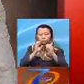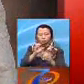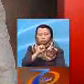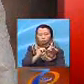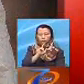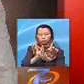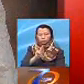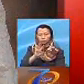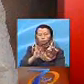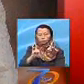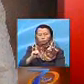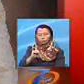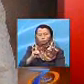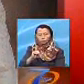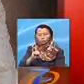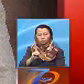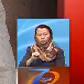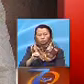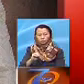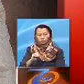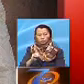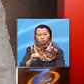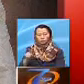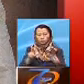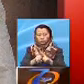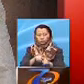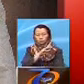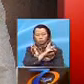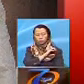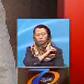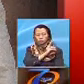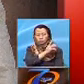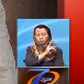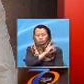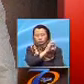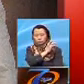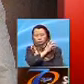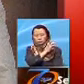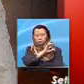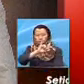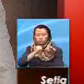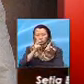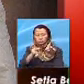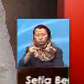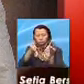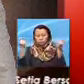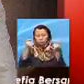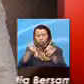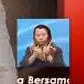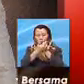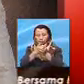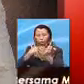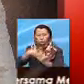multimedia Datuk Seri Dr Salleh sed kuak selaku pengerusi jawatankuasa khas sambutan berdasarkan buku atur cara